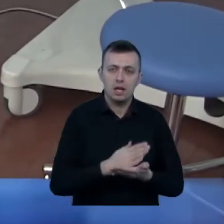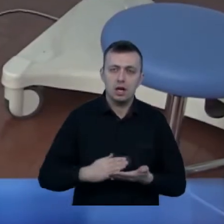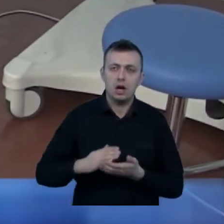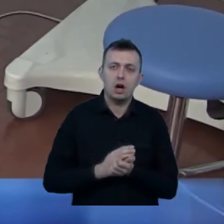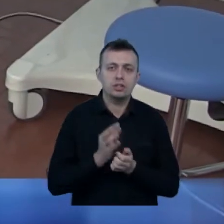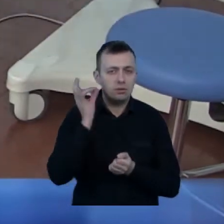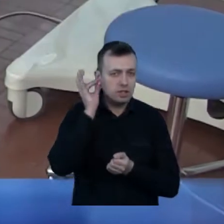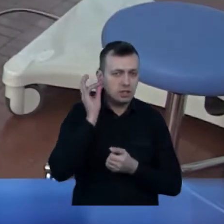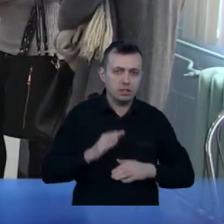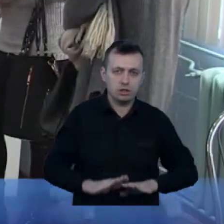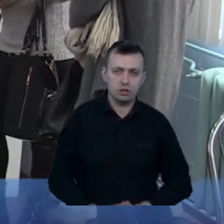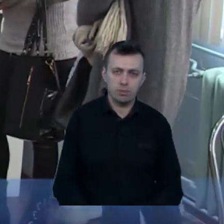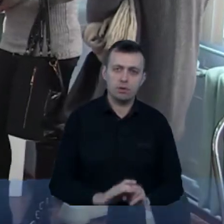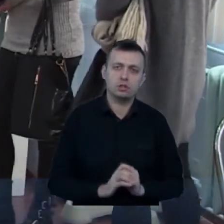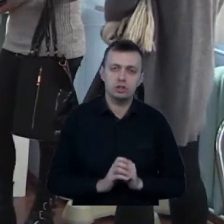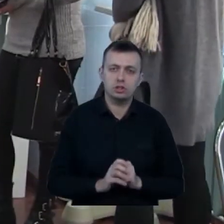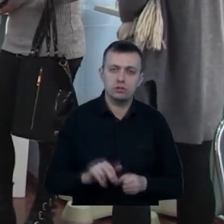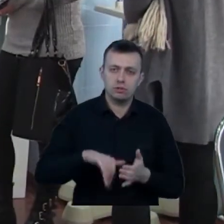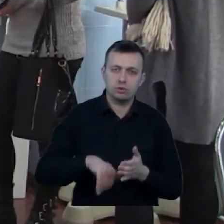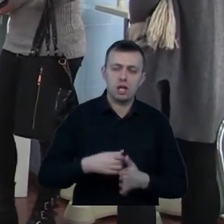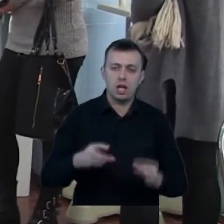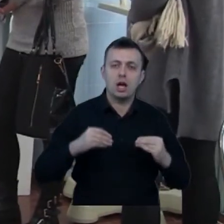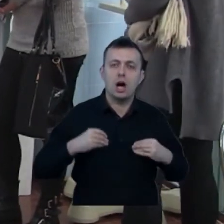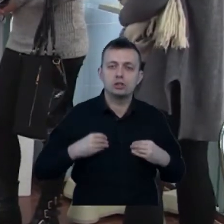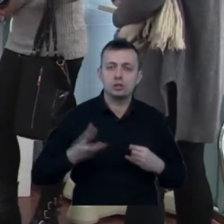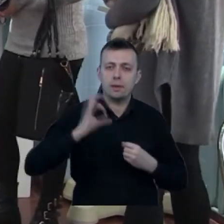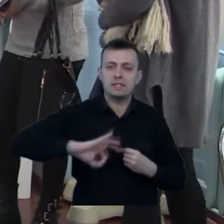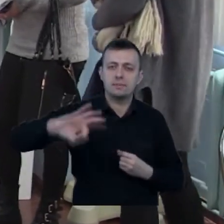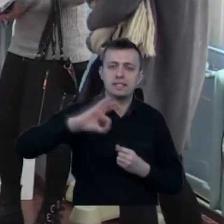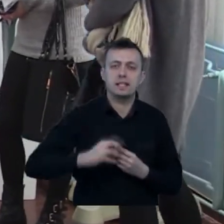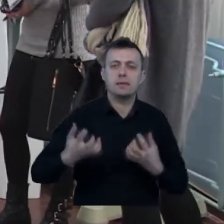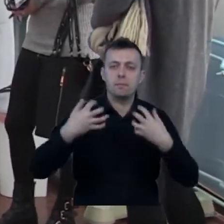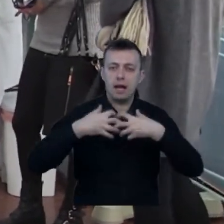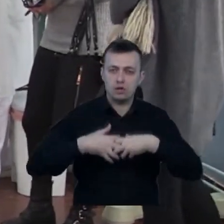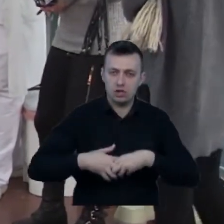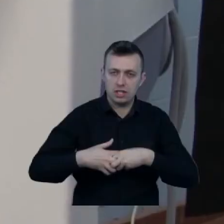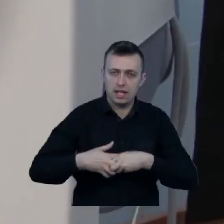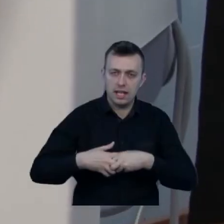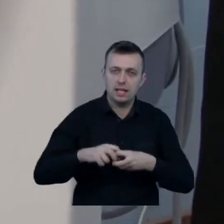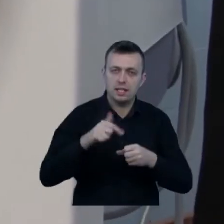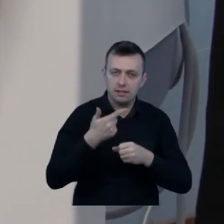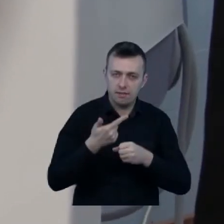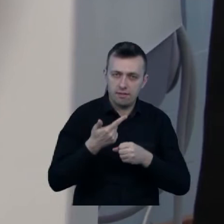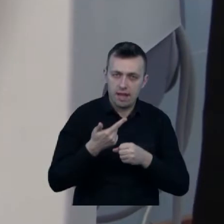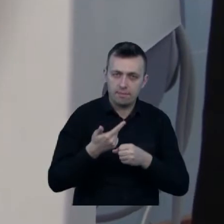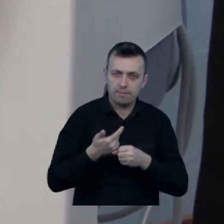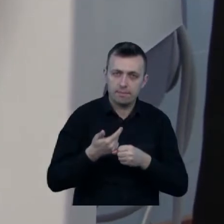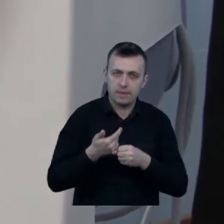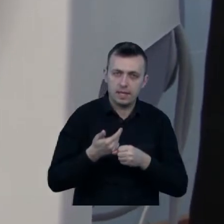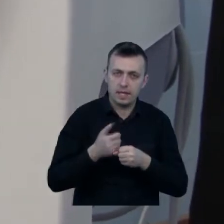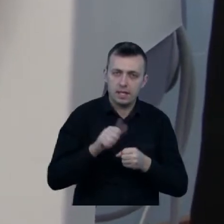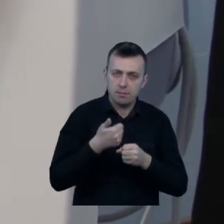kolejne nowoczesne sprzęty medyczne. Tym razem oddział ginekologiczno-położniczy imienia Przyjaźni Holendersko-Polskiej otrzymał